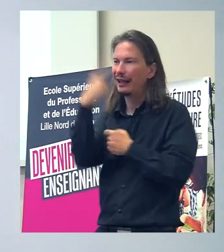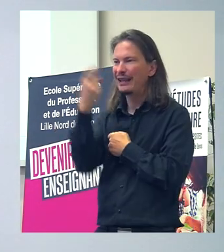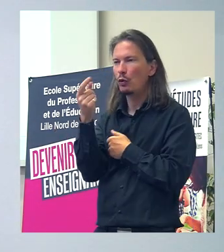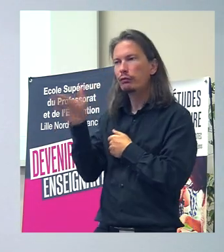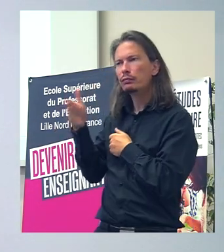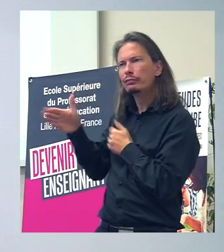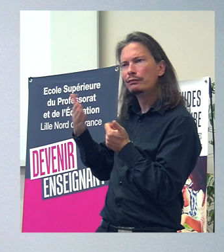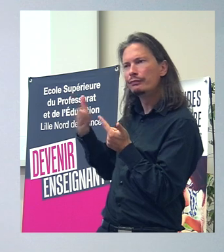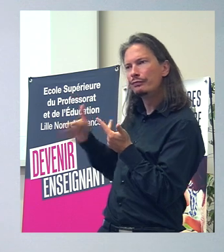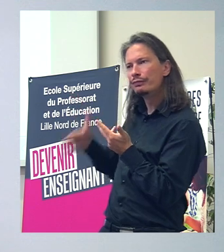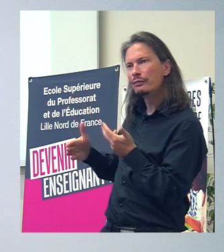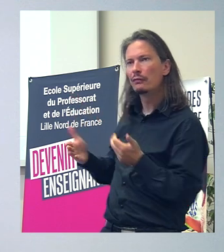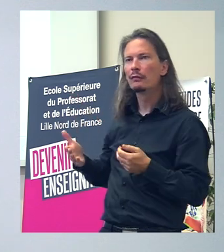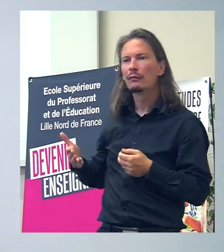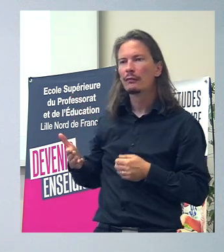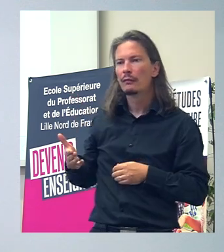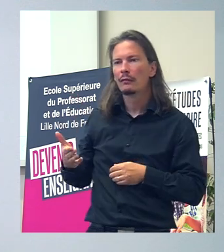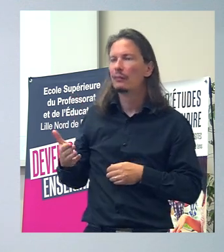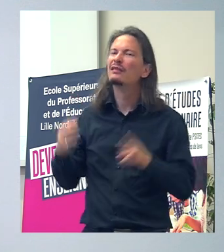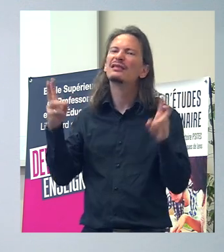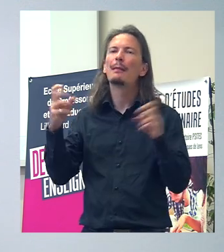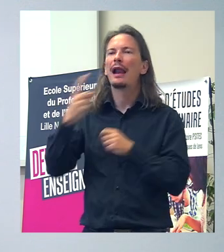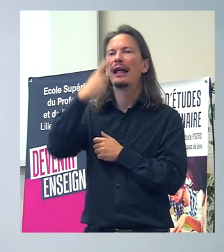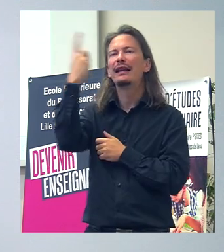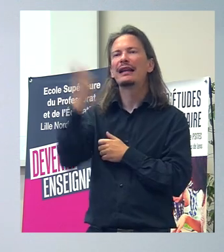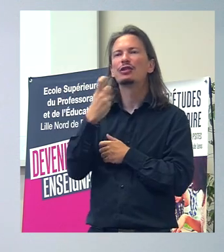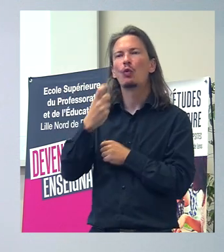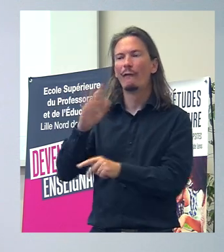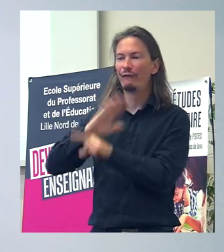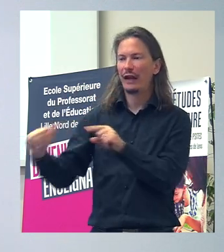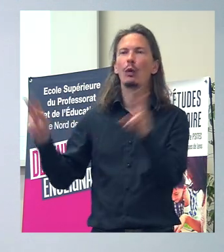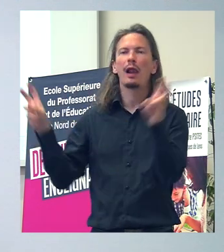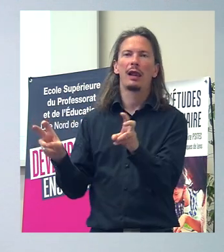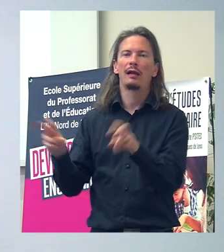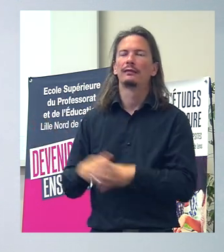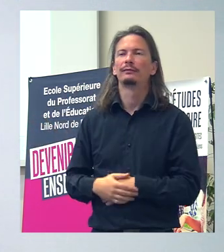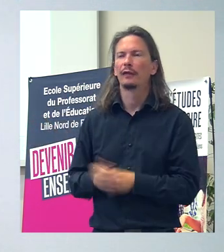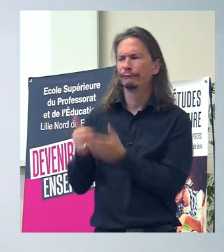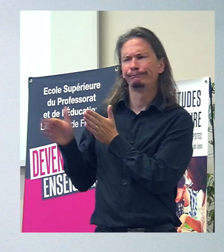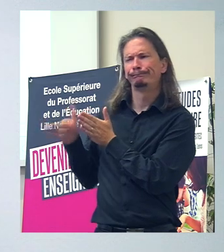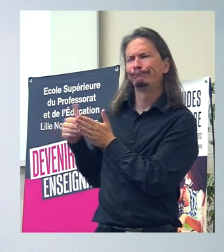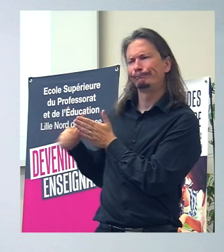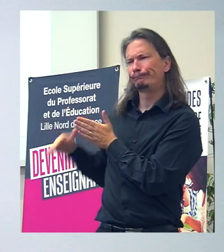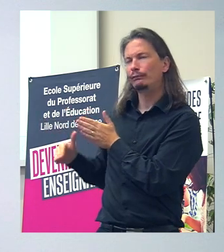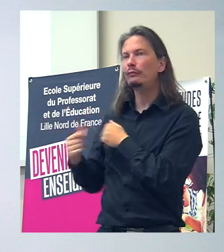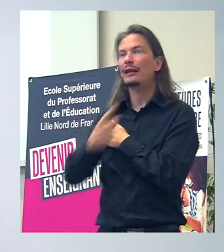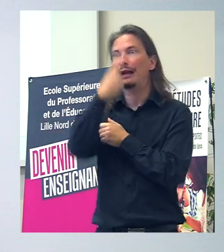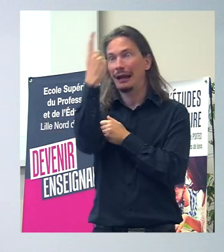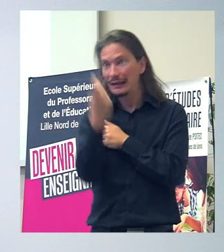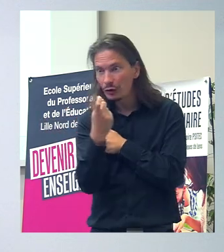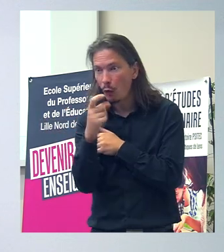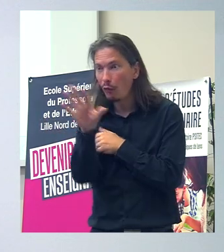de questions qui, sur le plan technique, on appelle des questions factuelles et on ne va garder que les questions